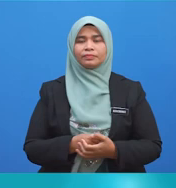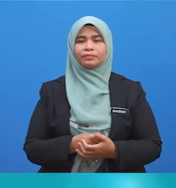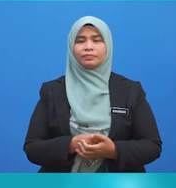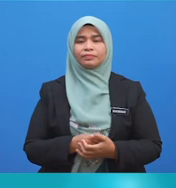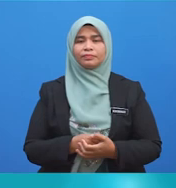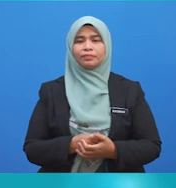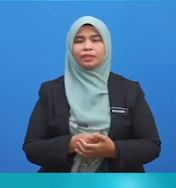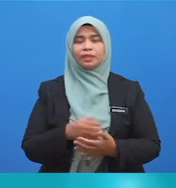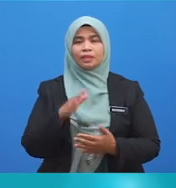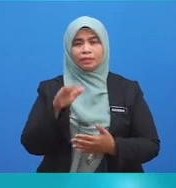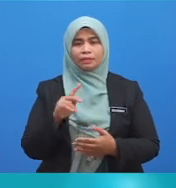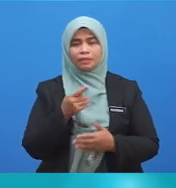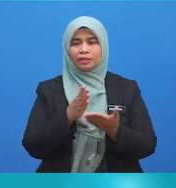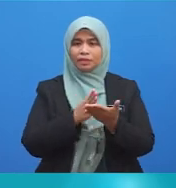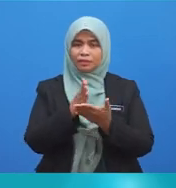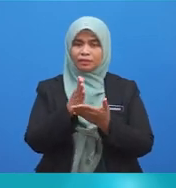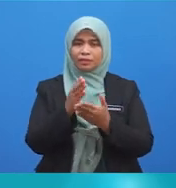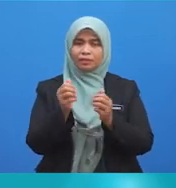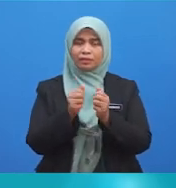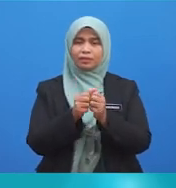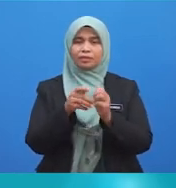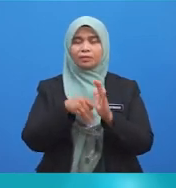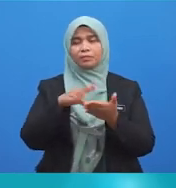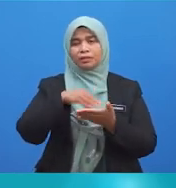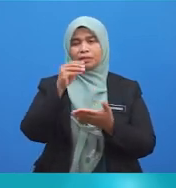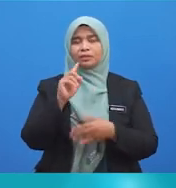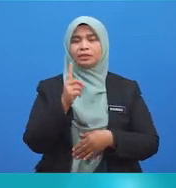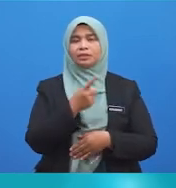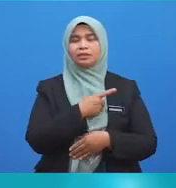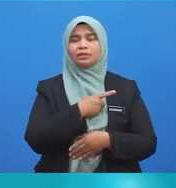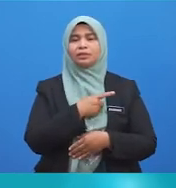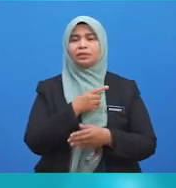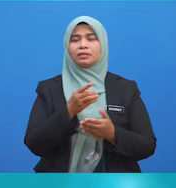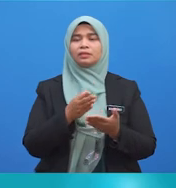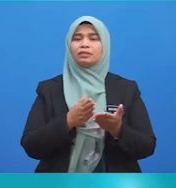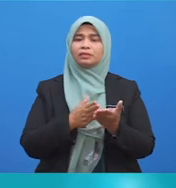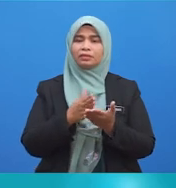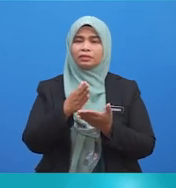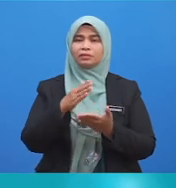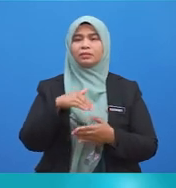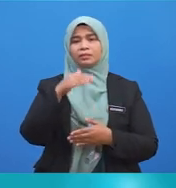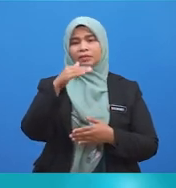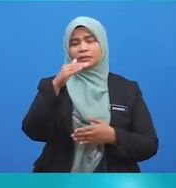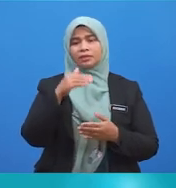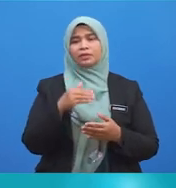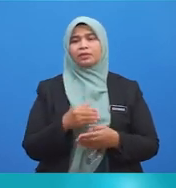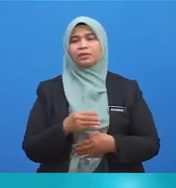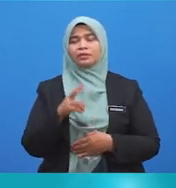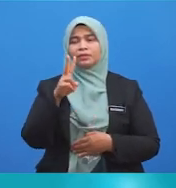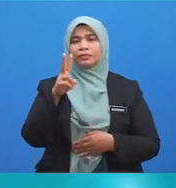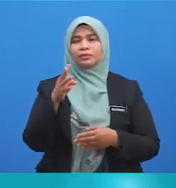Sebelum kita teruskan dengan pembelajaran kita ke peringkat meiosis II, mari kita